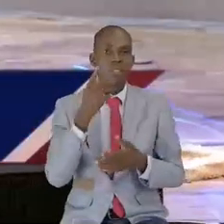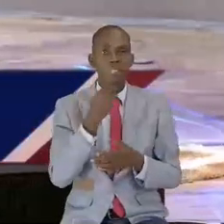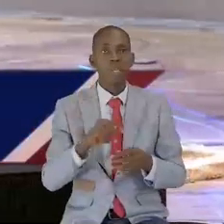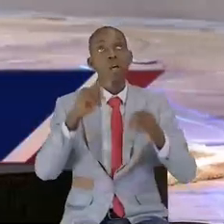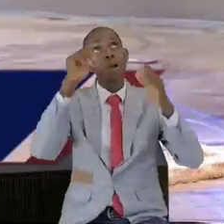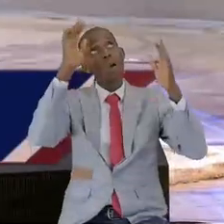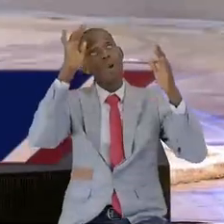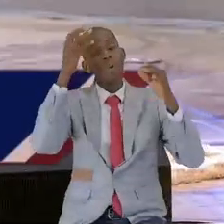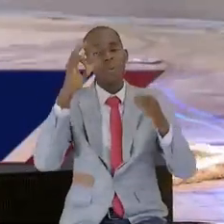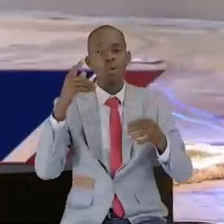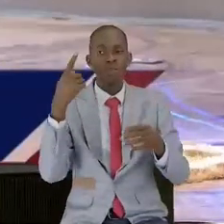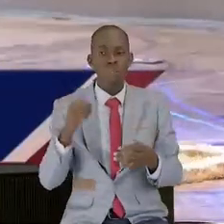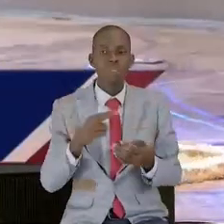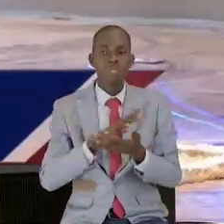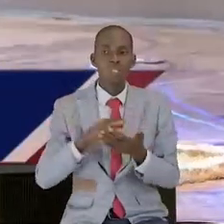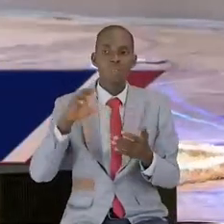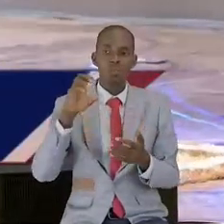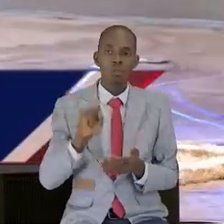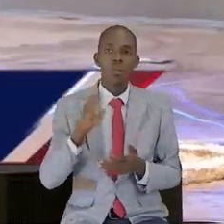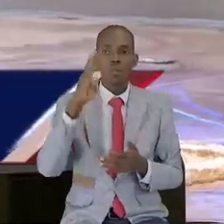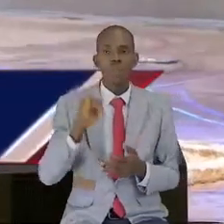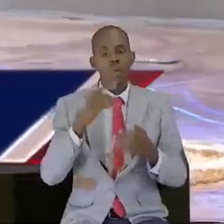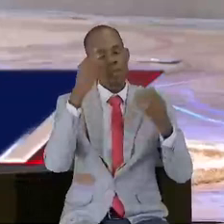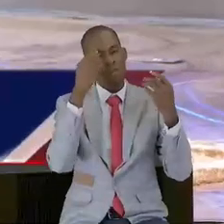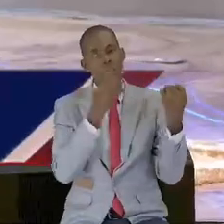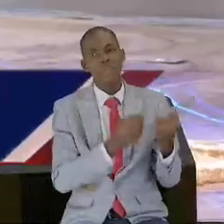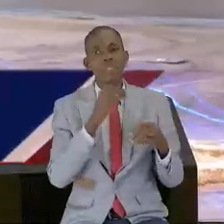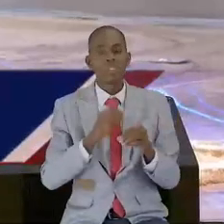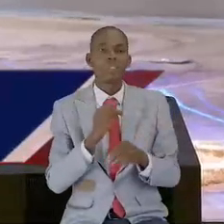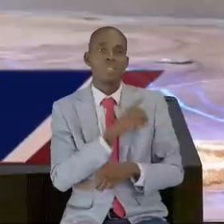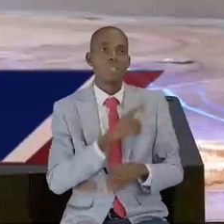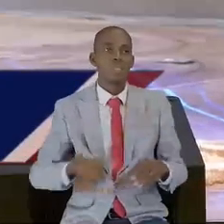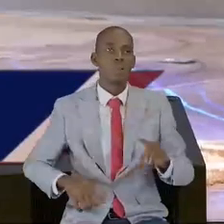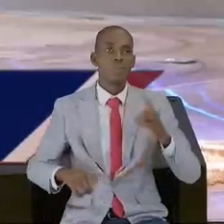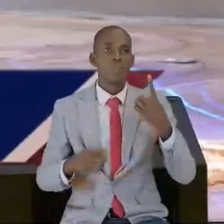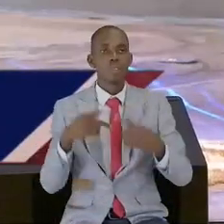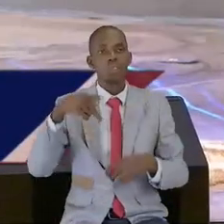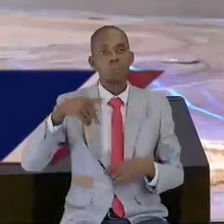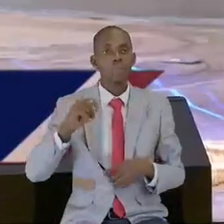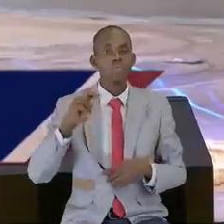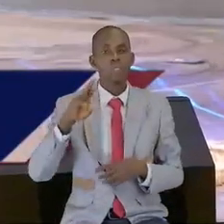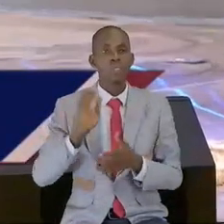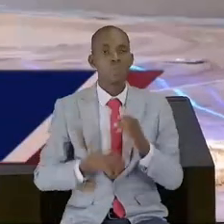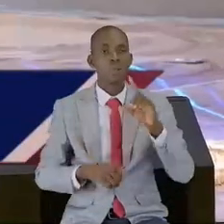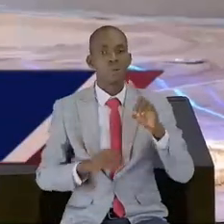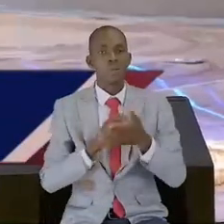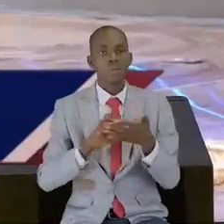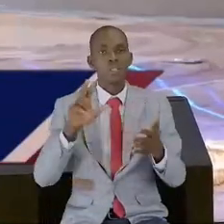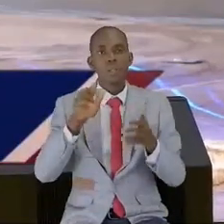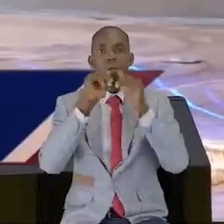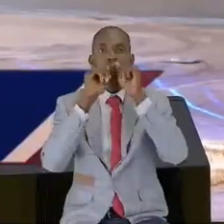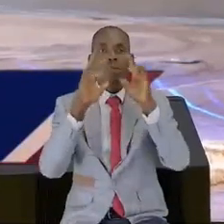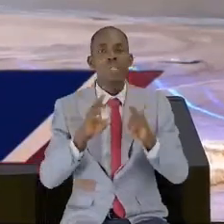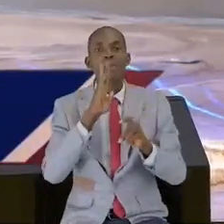3. L'espérance du juste par la foi au Seigneur. 1 Pierre chapitre 1 verset 3. Béni